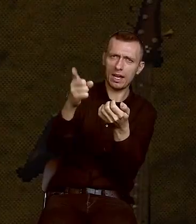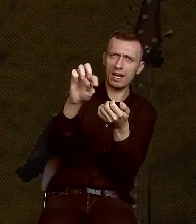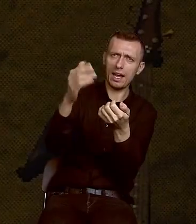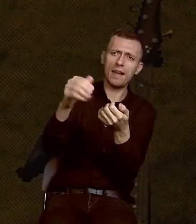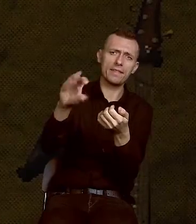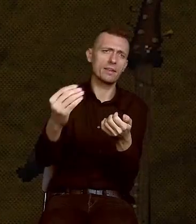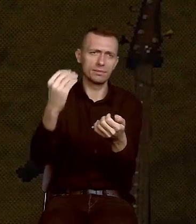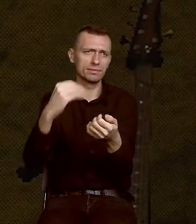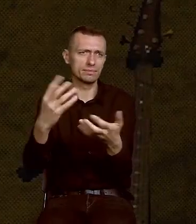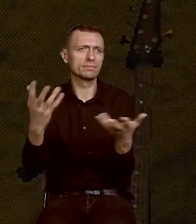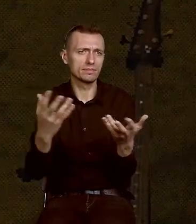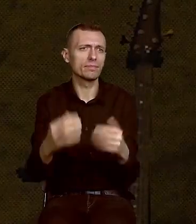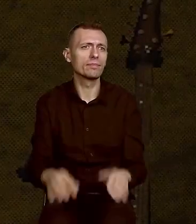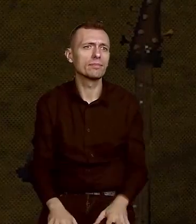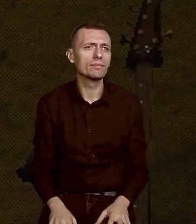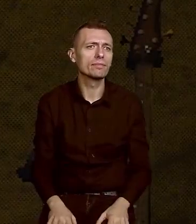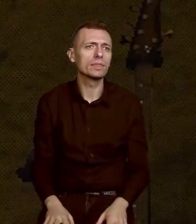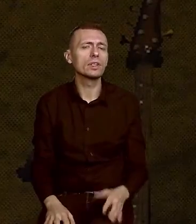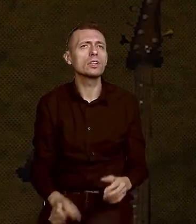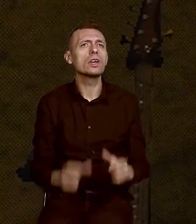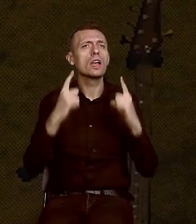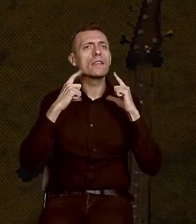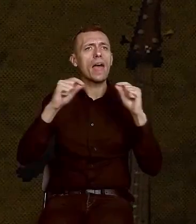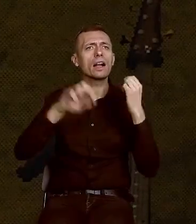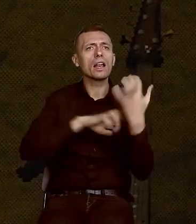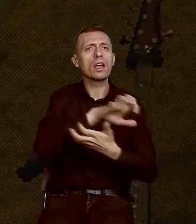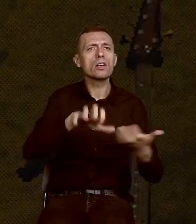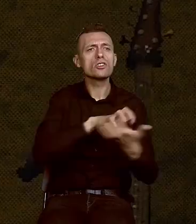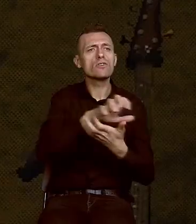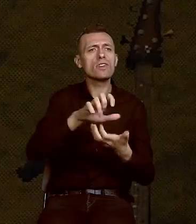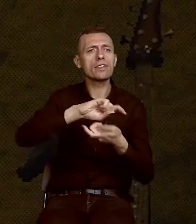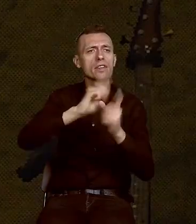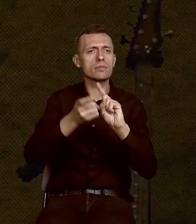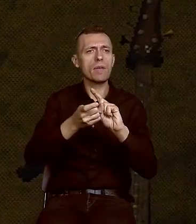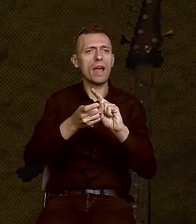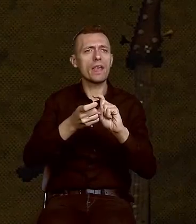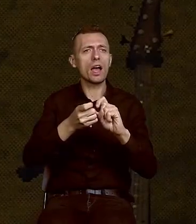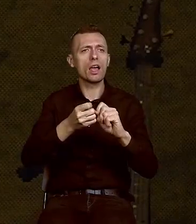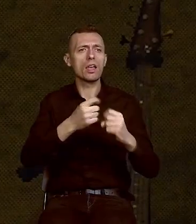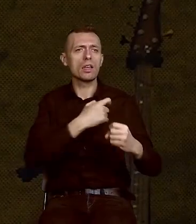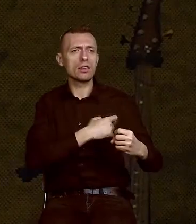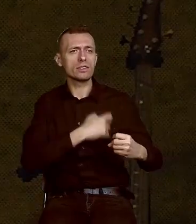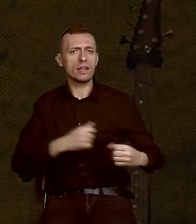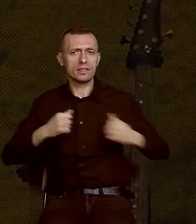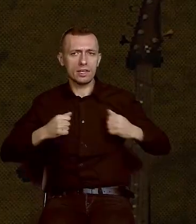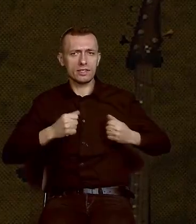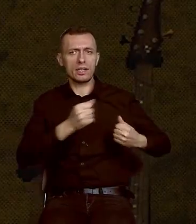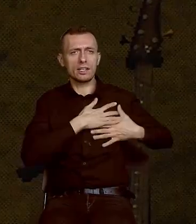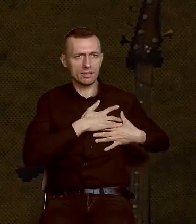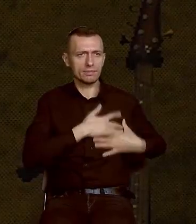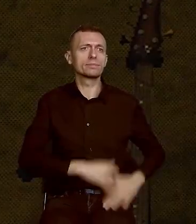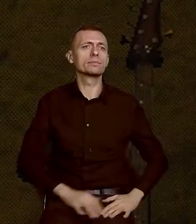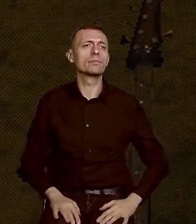I oto nagle świat się stał bardzo nieprzyjaznym miejscem, strach wkroczył do ludzkiego serca, Adam i Ewa dostrzegli